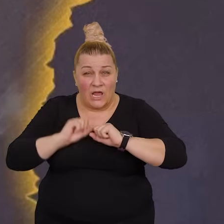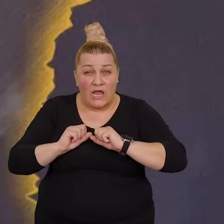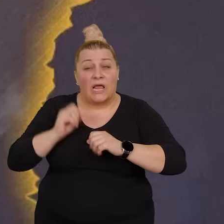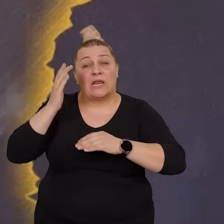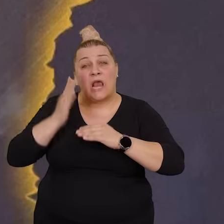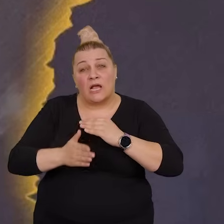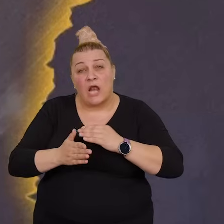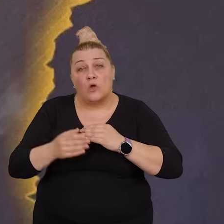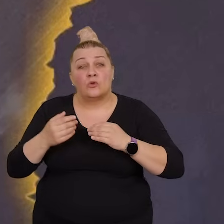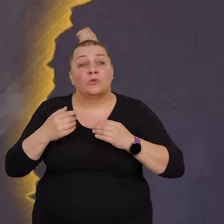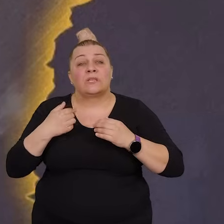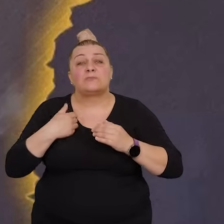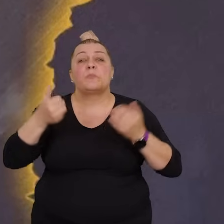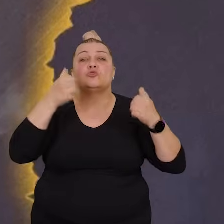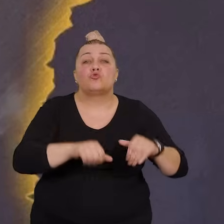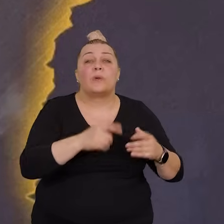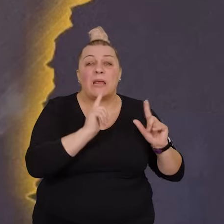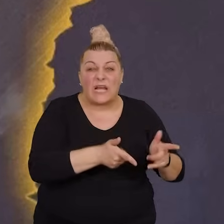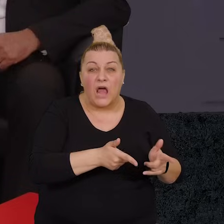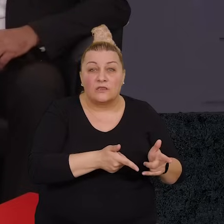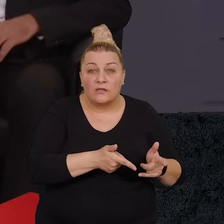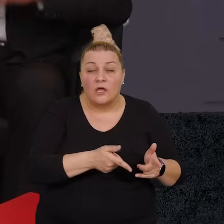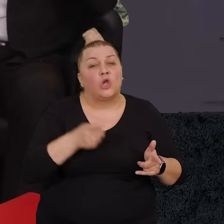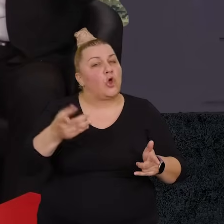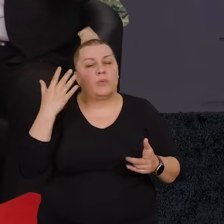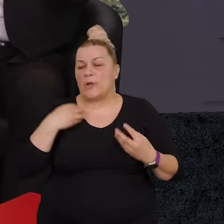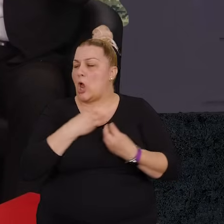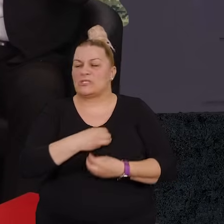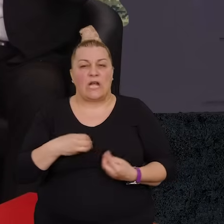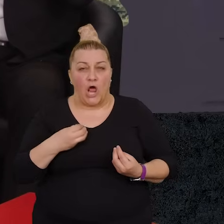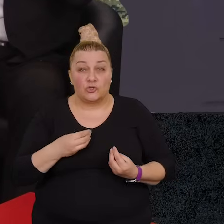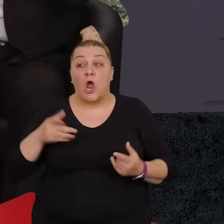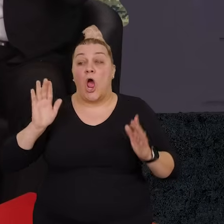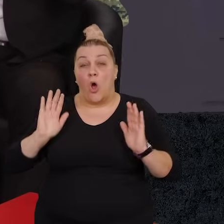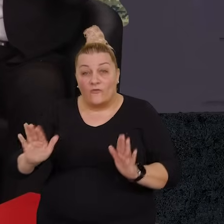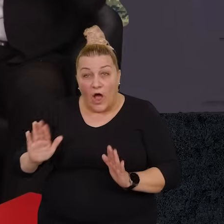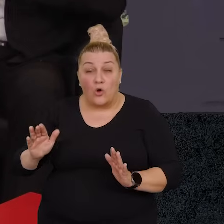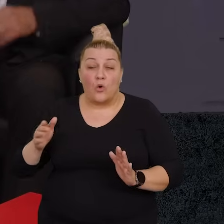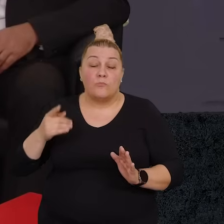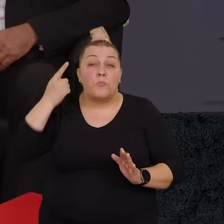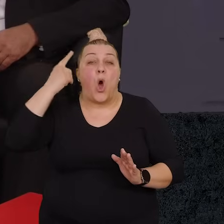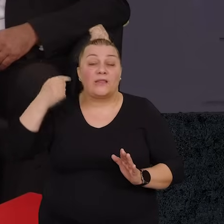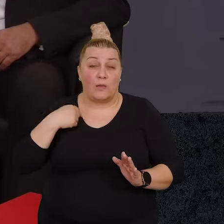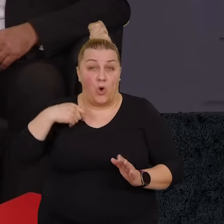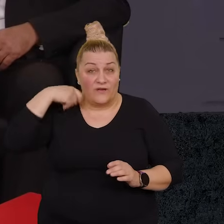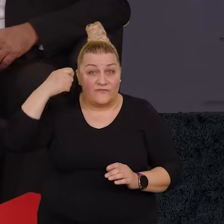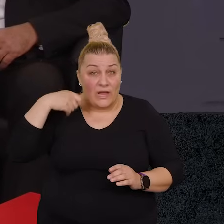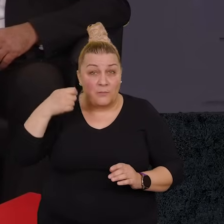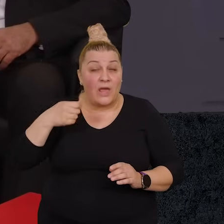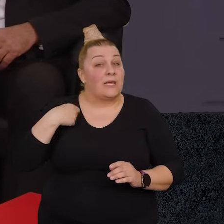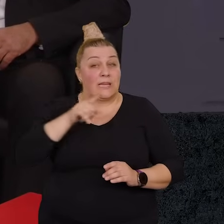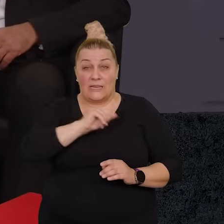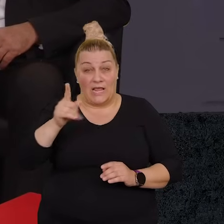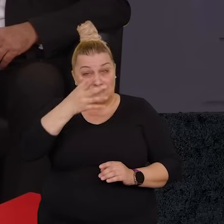i da mi države nemamo. Onda je to katastrofa. E, tu ja gledam, poanta ovoga filma je ta. Znači, ne